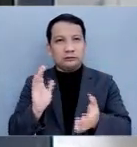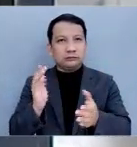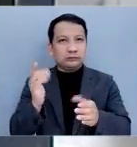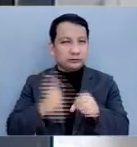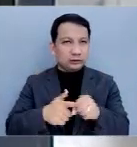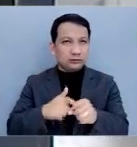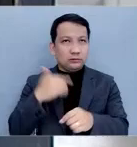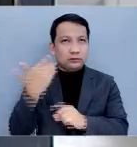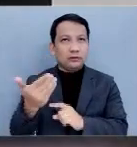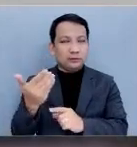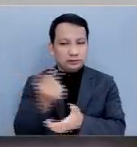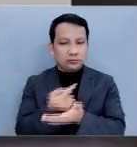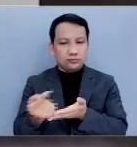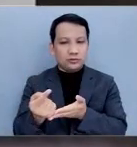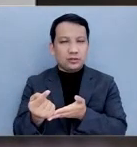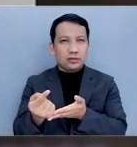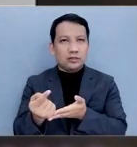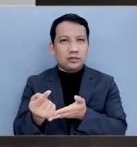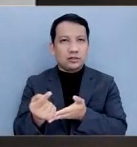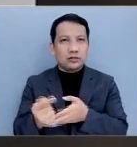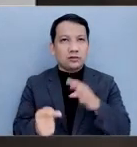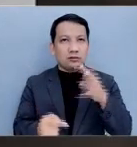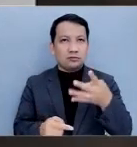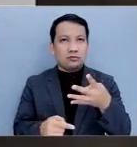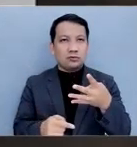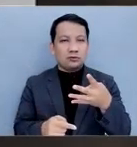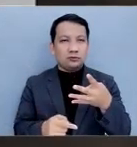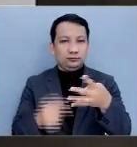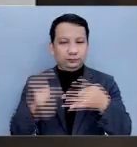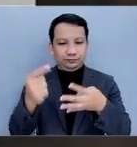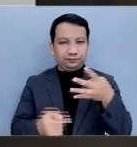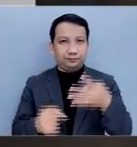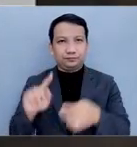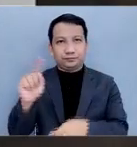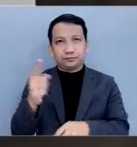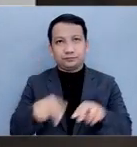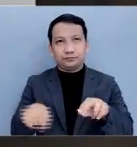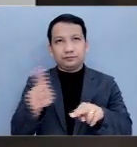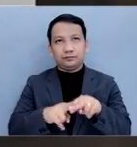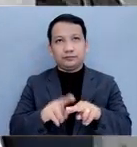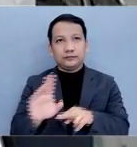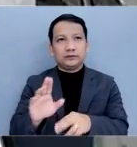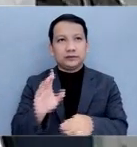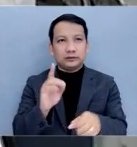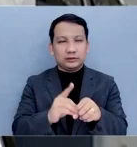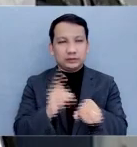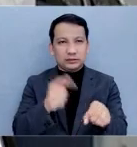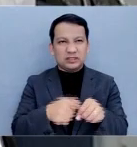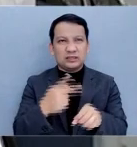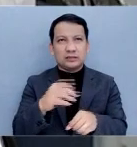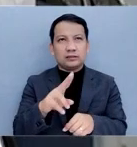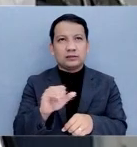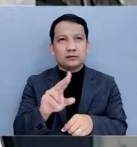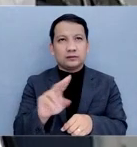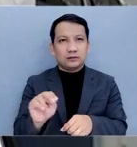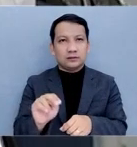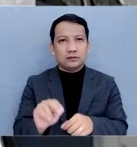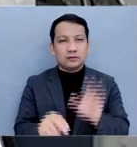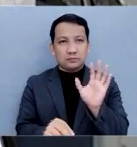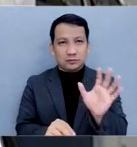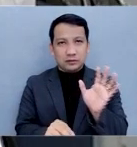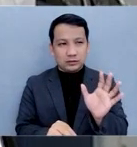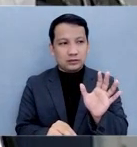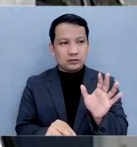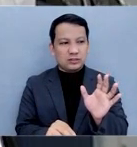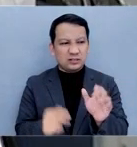sa susunod na linggo. Base sa 4 na trading days, piso ang pwedeng itaas sa diesel at kerosene at hanggang 50 sentimo